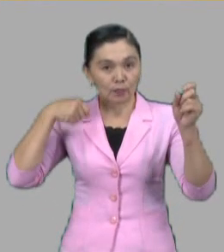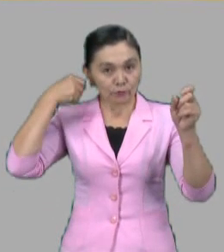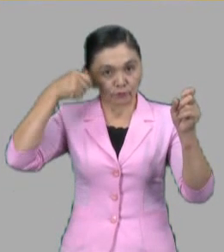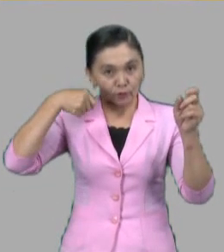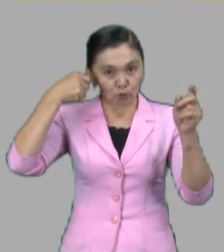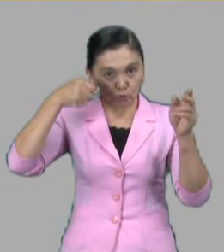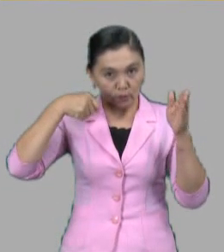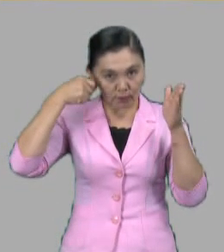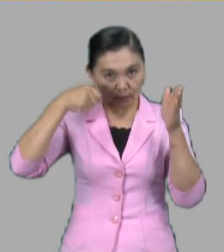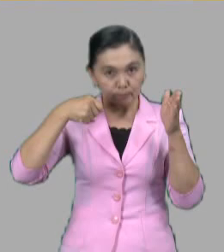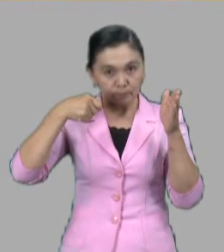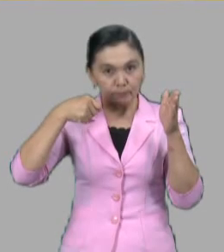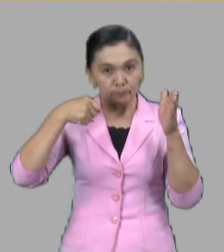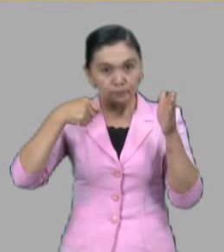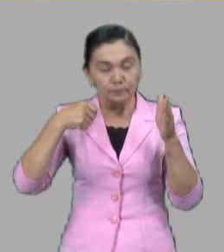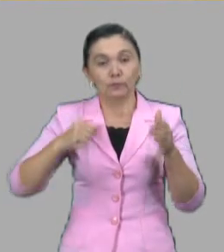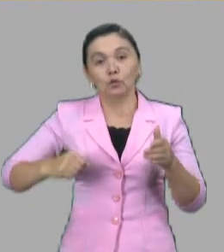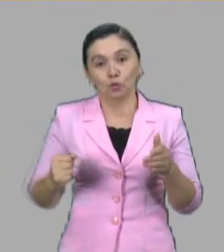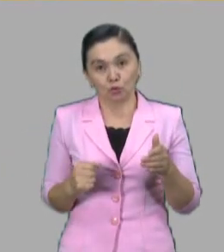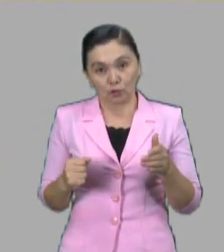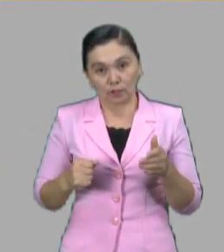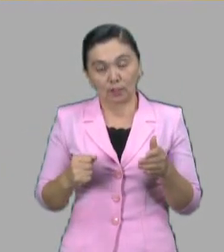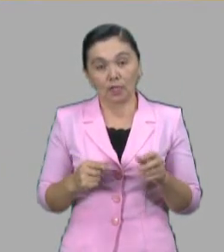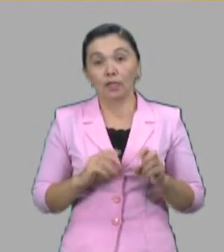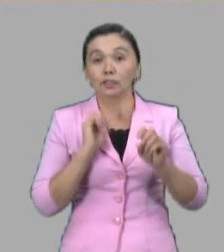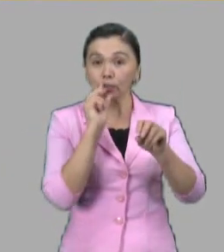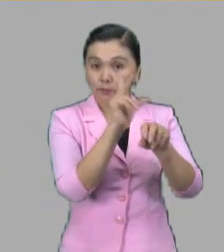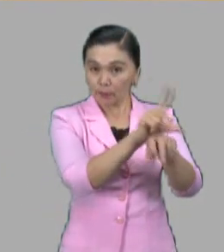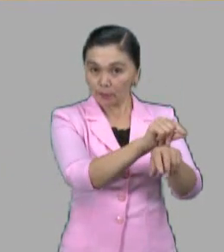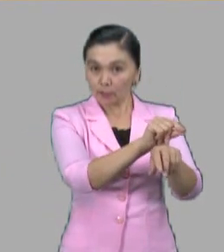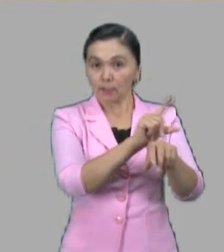Тартып, досуңарга жибергиле.